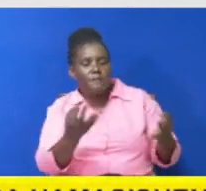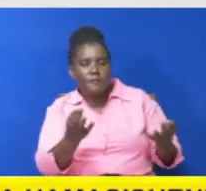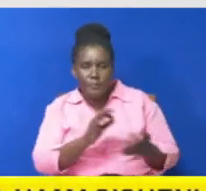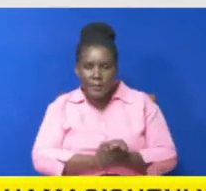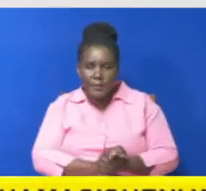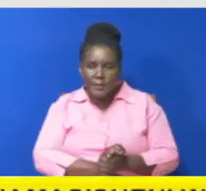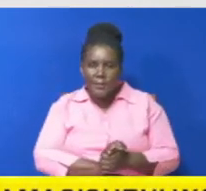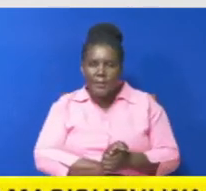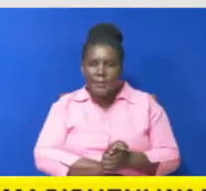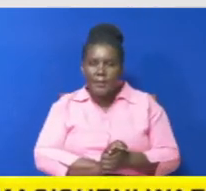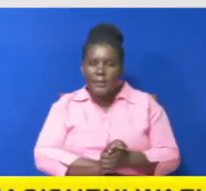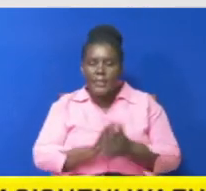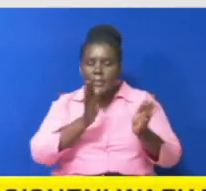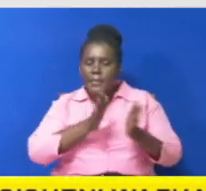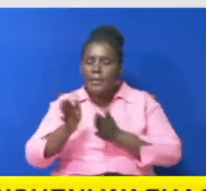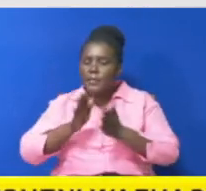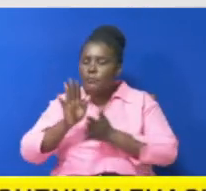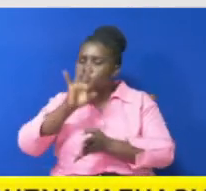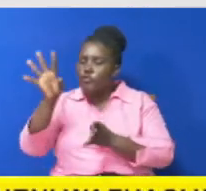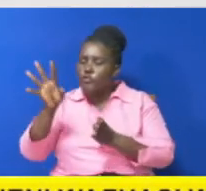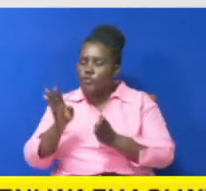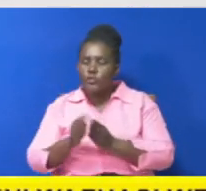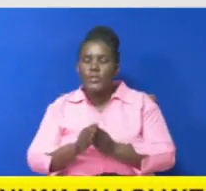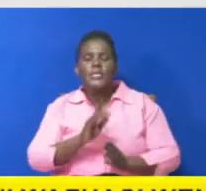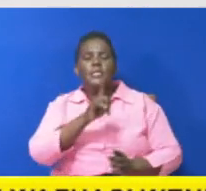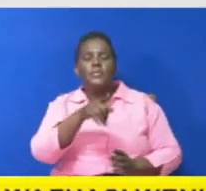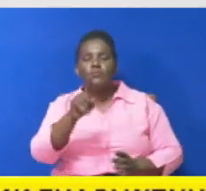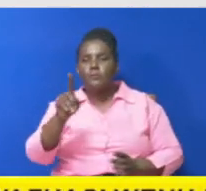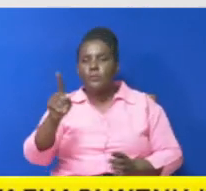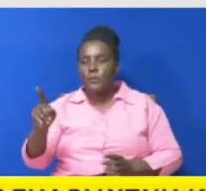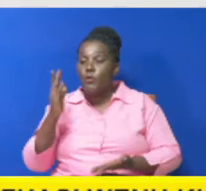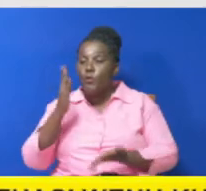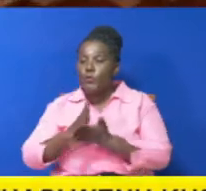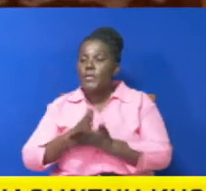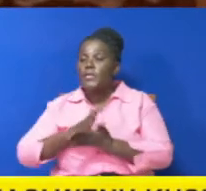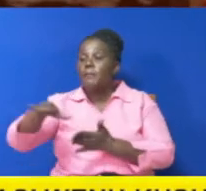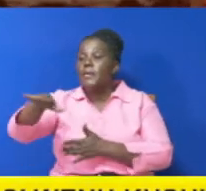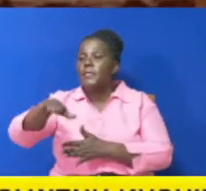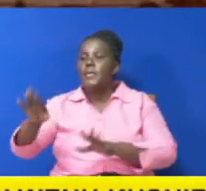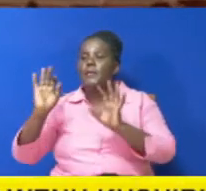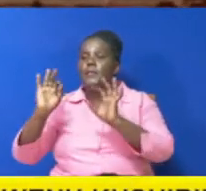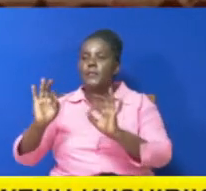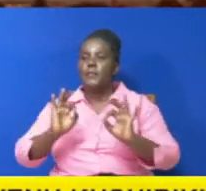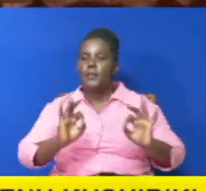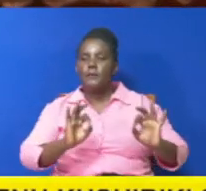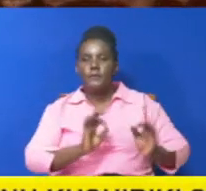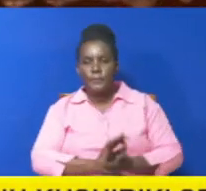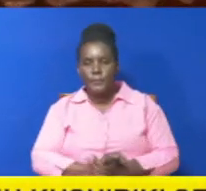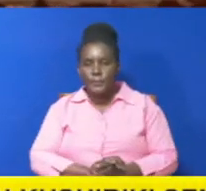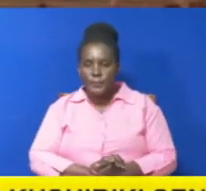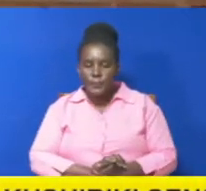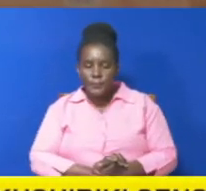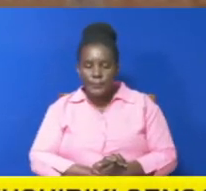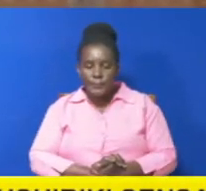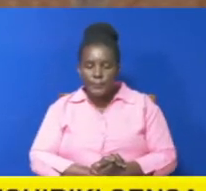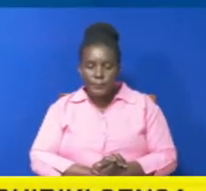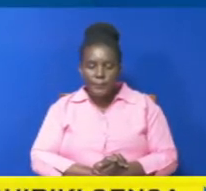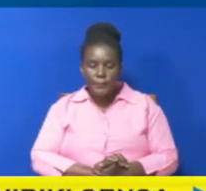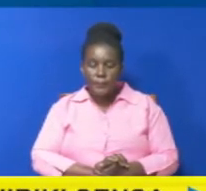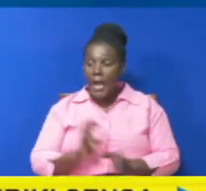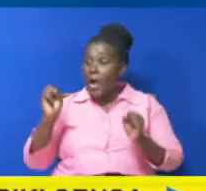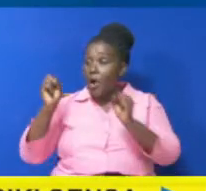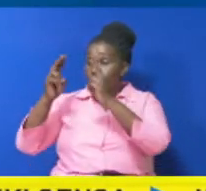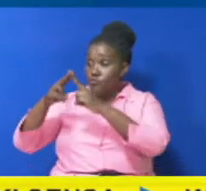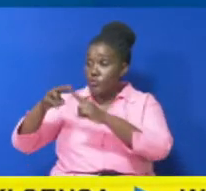hiyo hizo taratibu zote zimewekwa kuhakikisha kwamba mazingira yana. Huko mkoani Arusha,